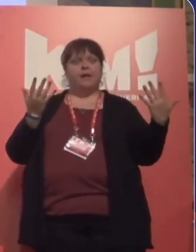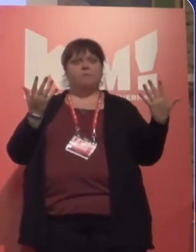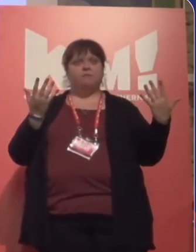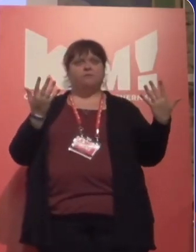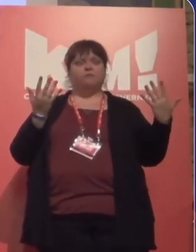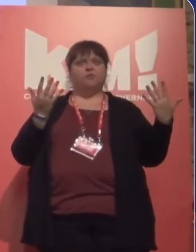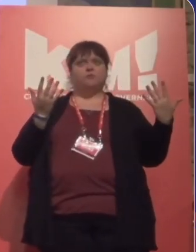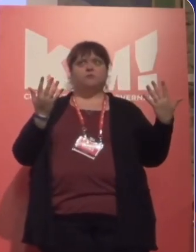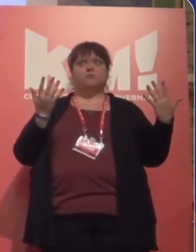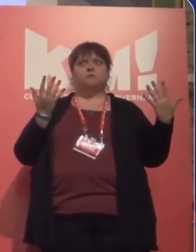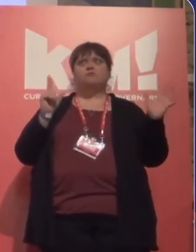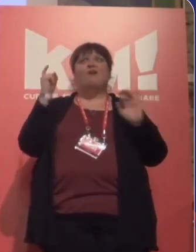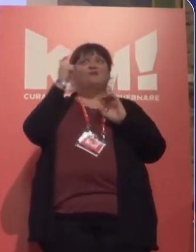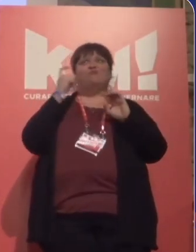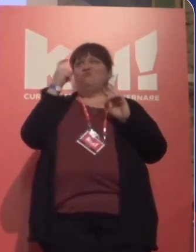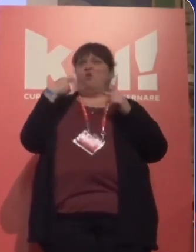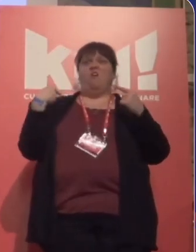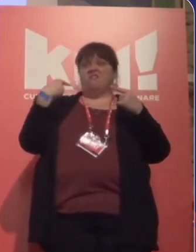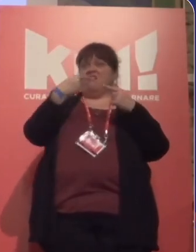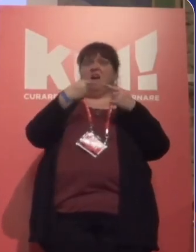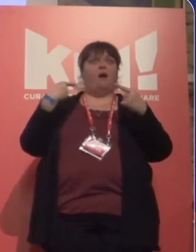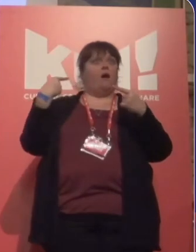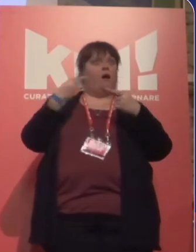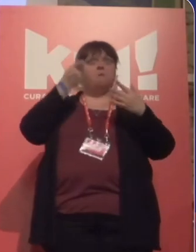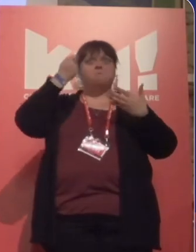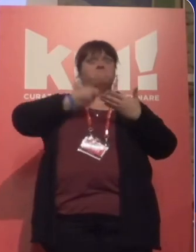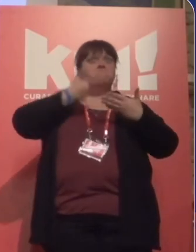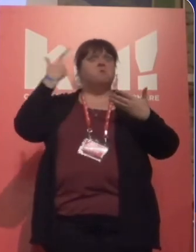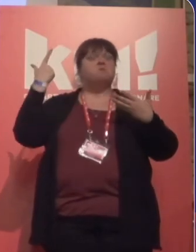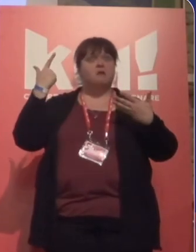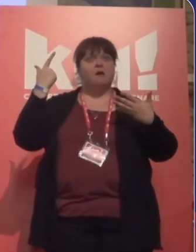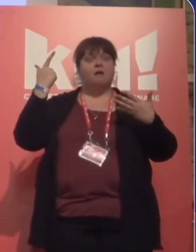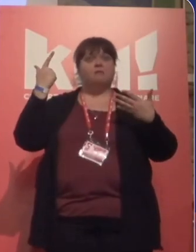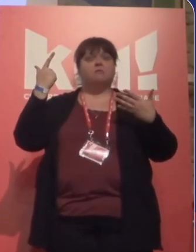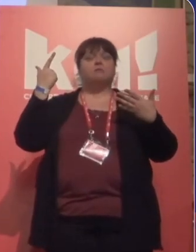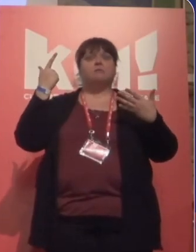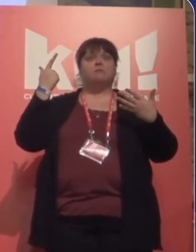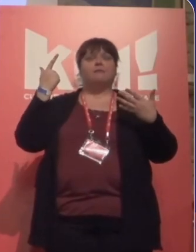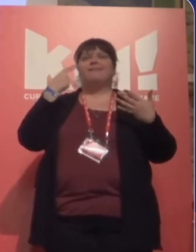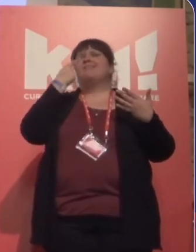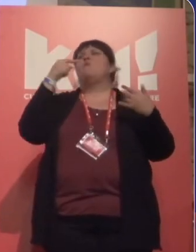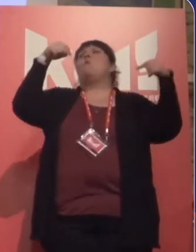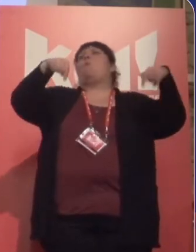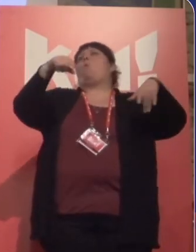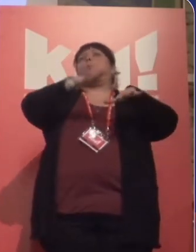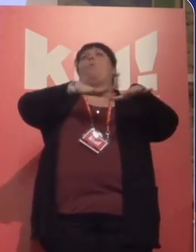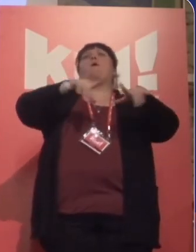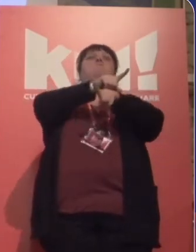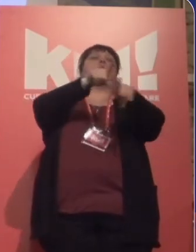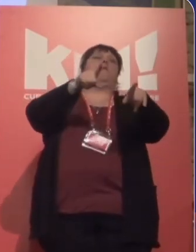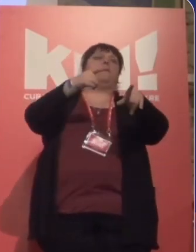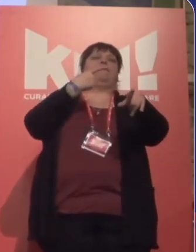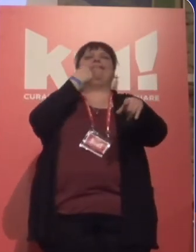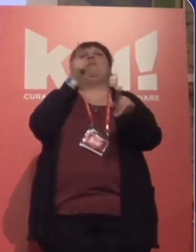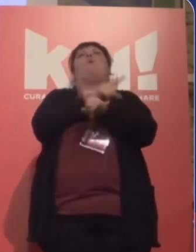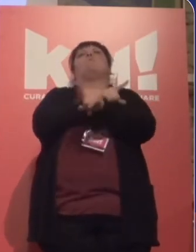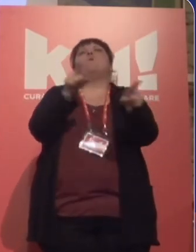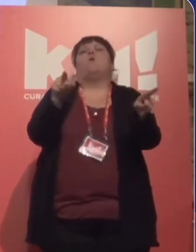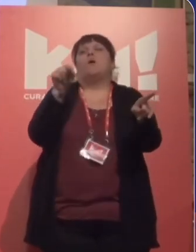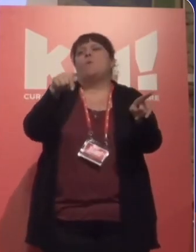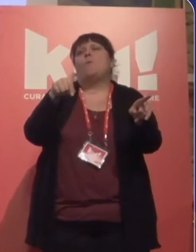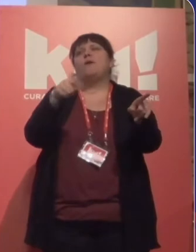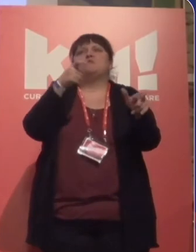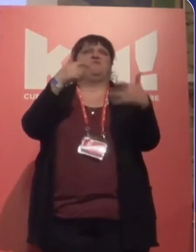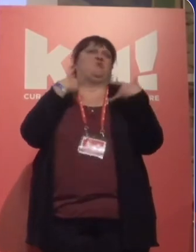giornate significative qui da voi dico da voi perché sono un milanese siamo a fare gli interventi in questo